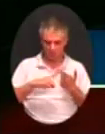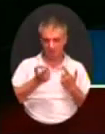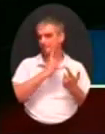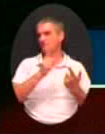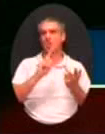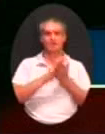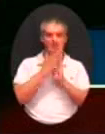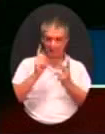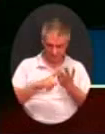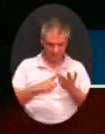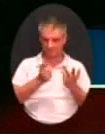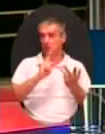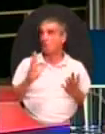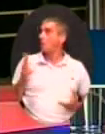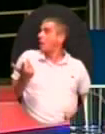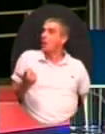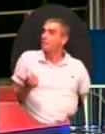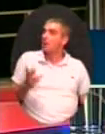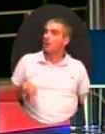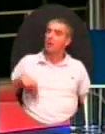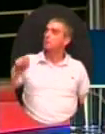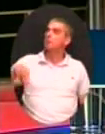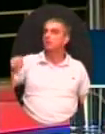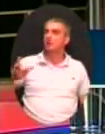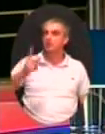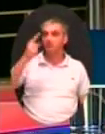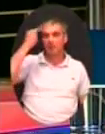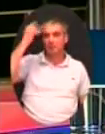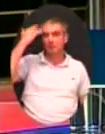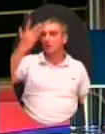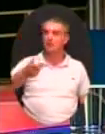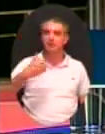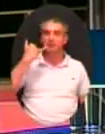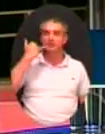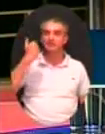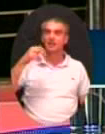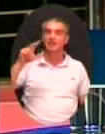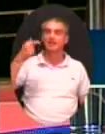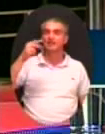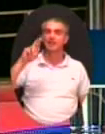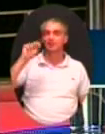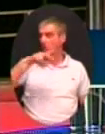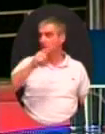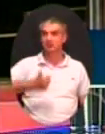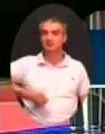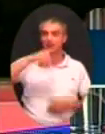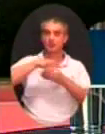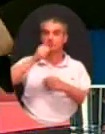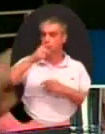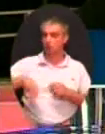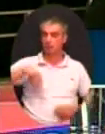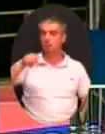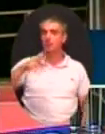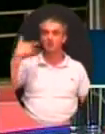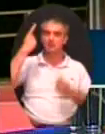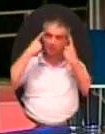עם הגרים, ולא עם הזמן. למה? אולי הנכד הנכד. מי תיאר לעצמו שיצחק גרינבוים, שהיה שר הפנים הראשון, שהנכד שלו